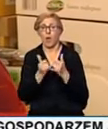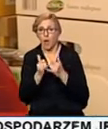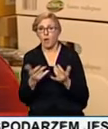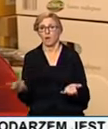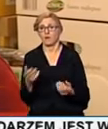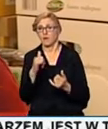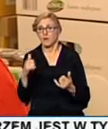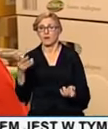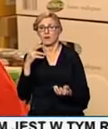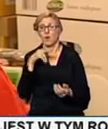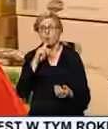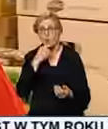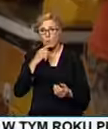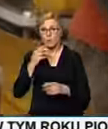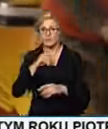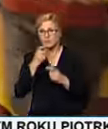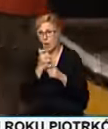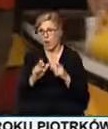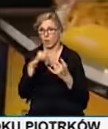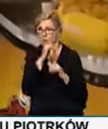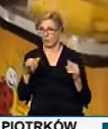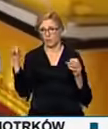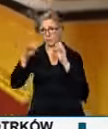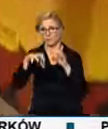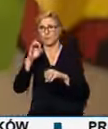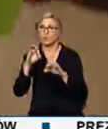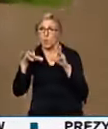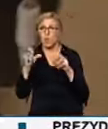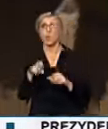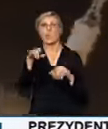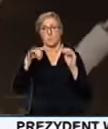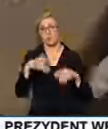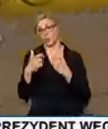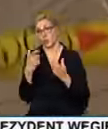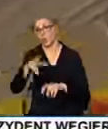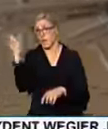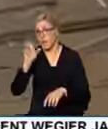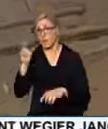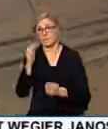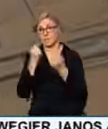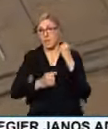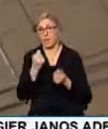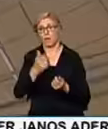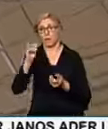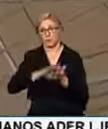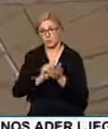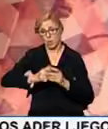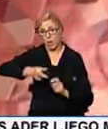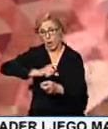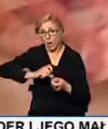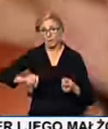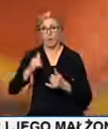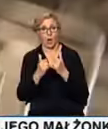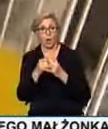chrupki kukurydziane czekoladowe do koszyka można też wrzucić herbatę mleko konserwy Czy olej najwięcej bo aż